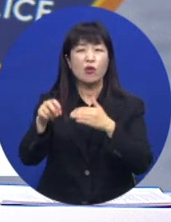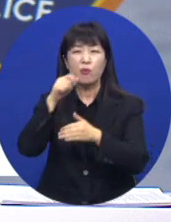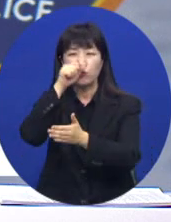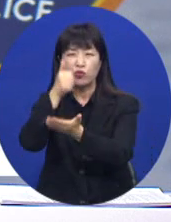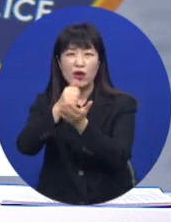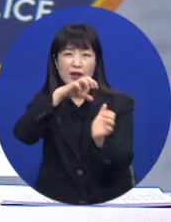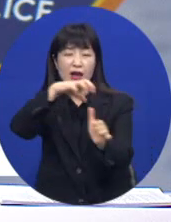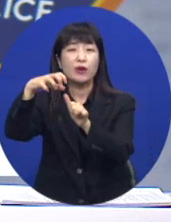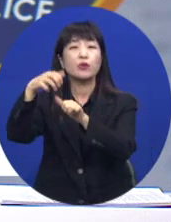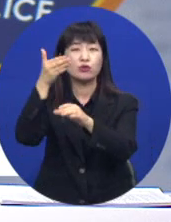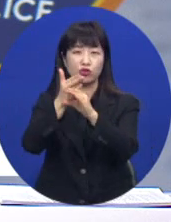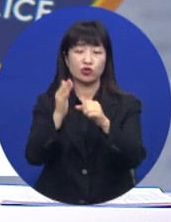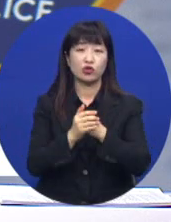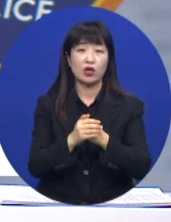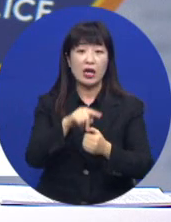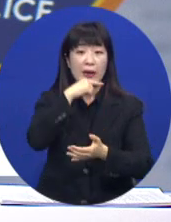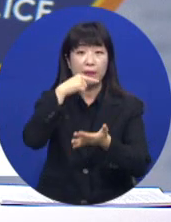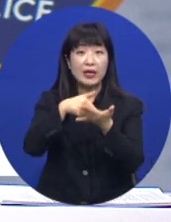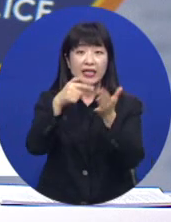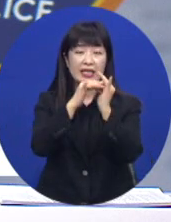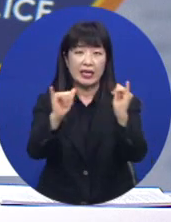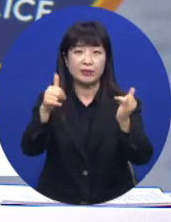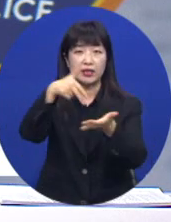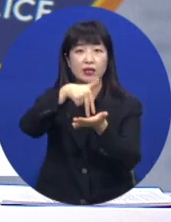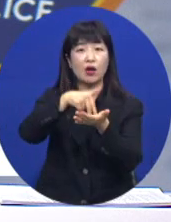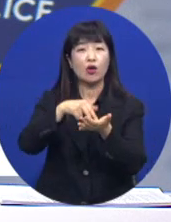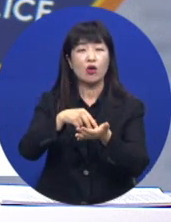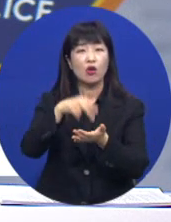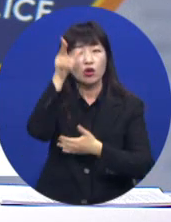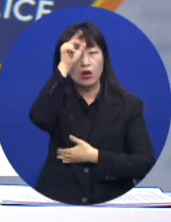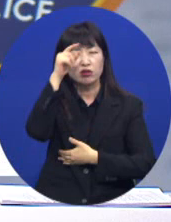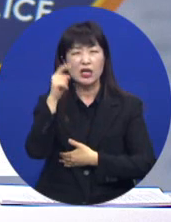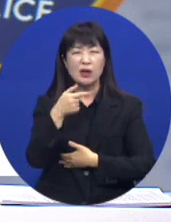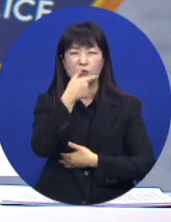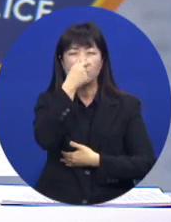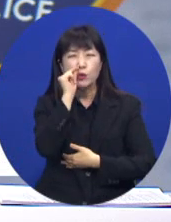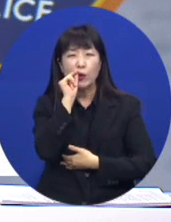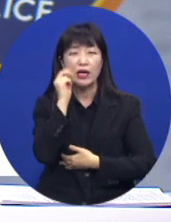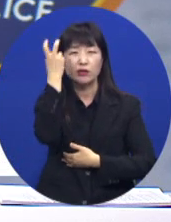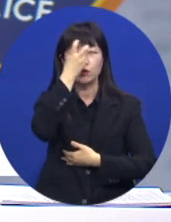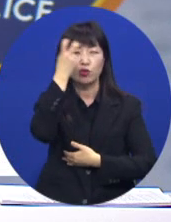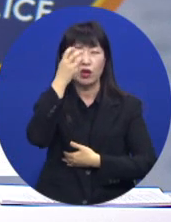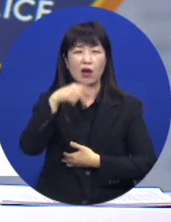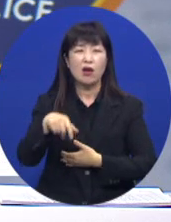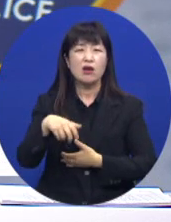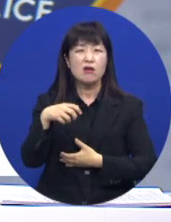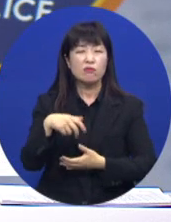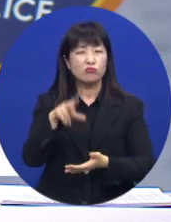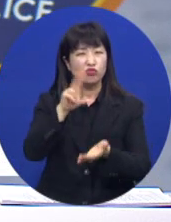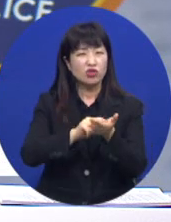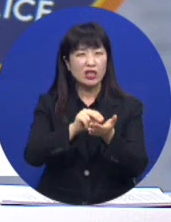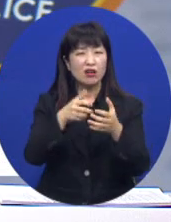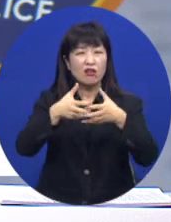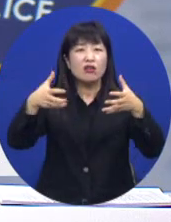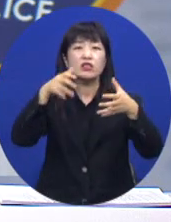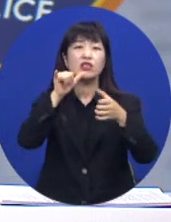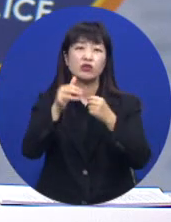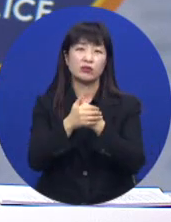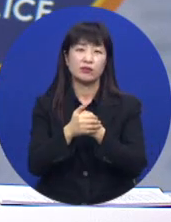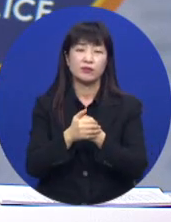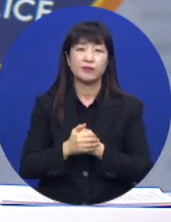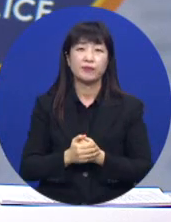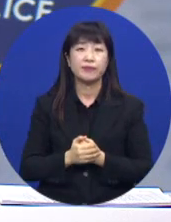것으로 확인됐습니다. 피해자들은 경찰의 부실한 초동 수사가 피해를 키우고 있다며 대책을 호소하고